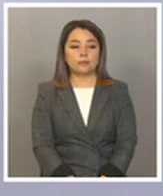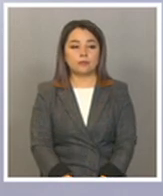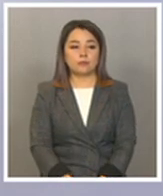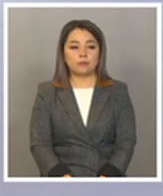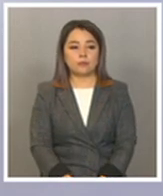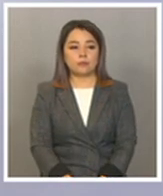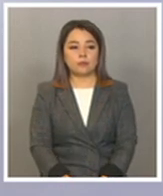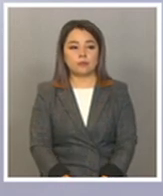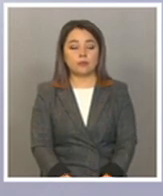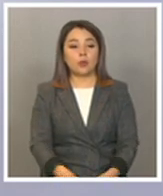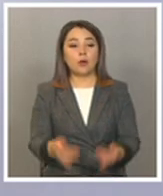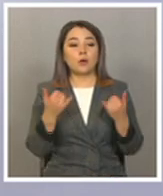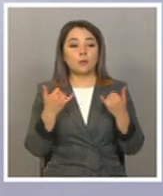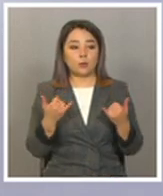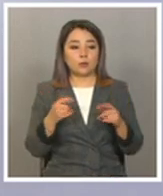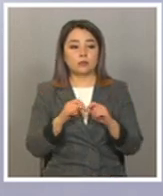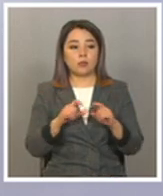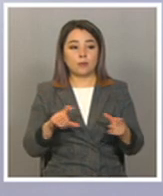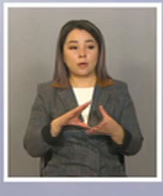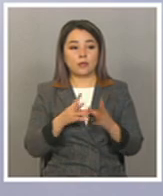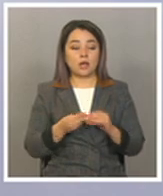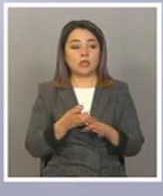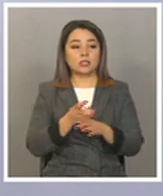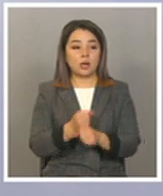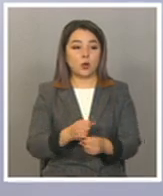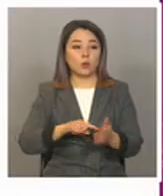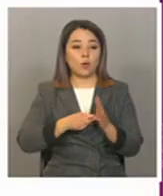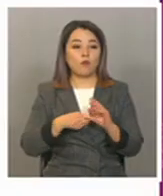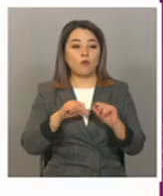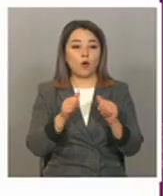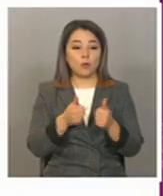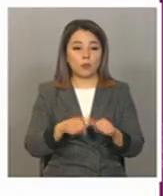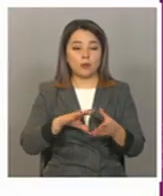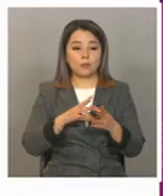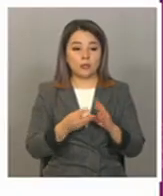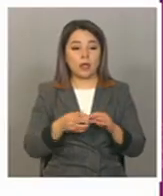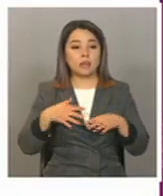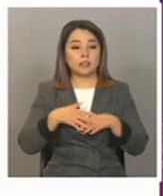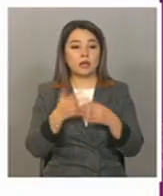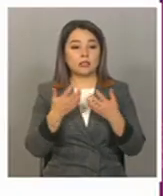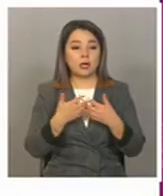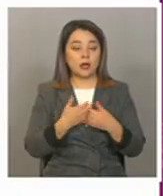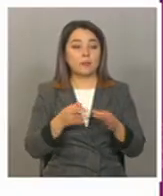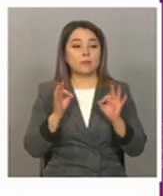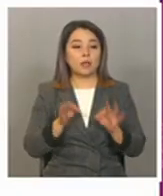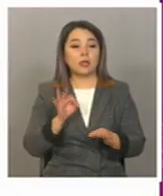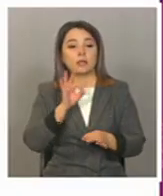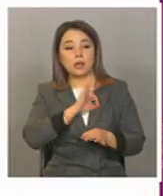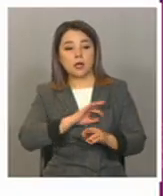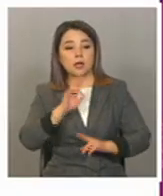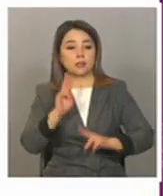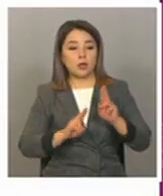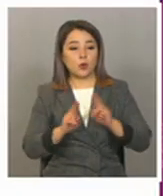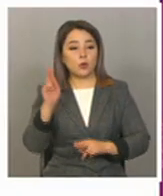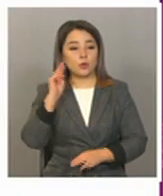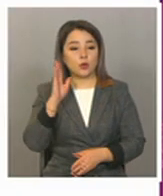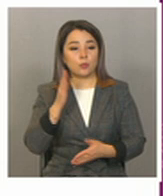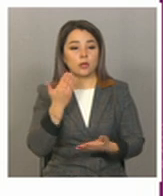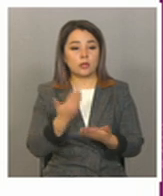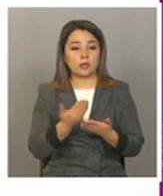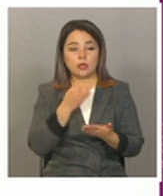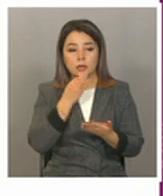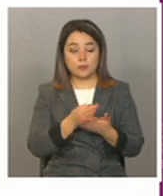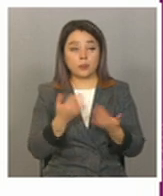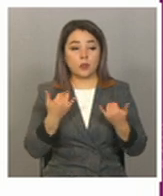Бүгінгі сабақта қысқаша көбейту формуларын қолданып, есептеудің тиімді әдістерін үйренесіздер.